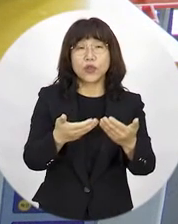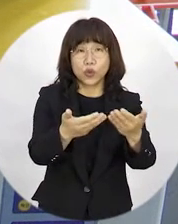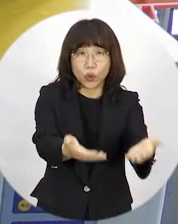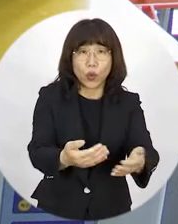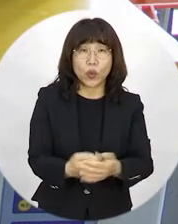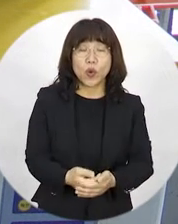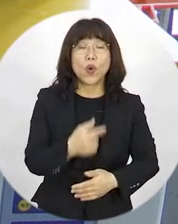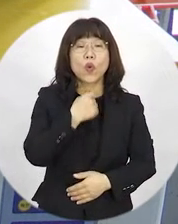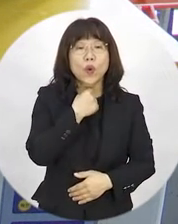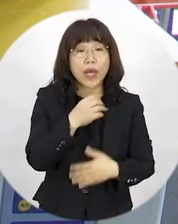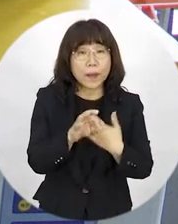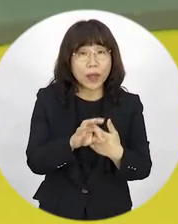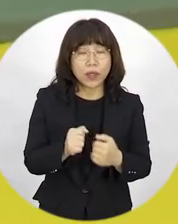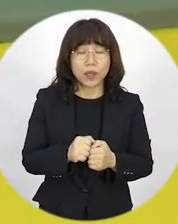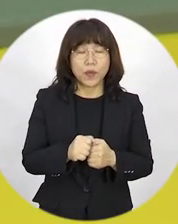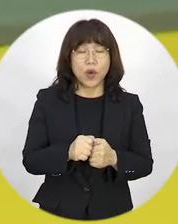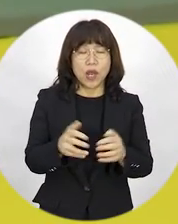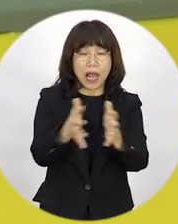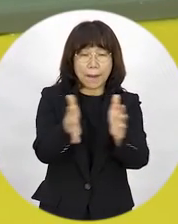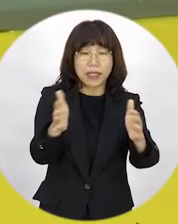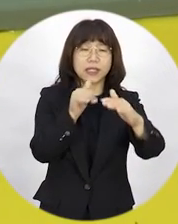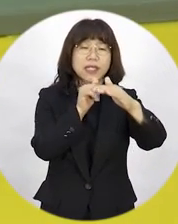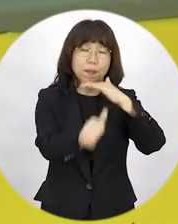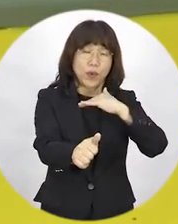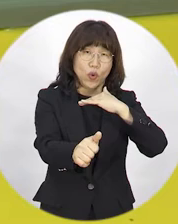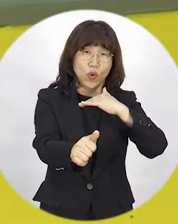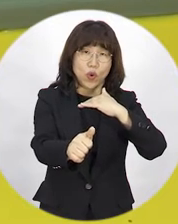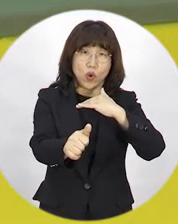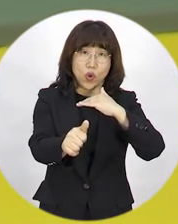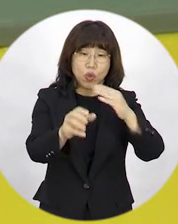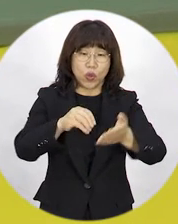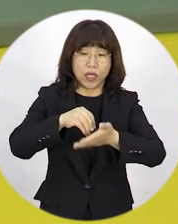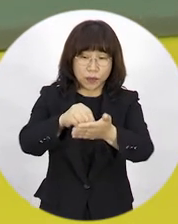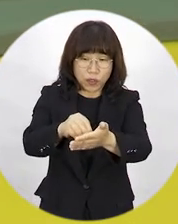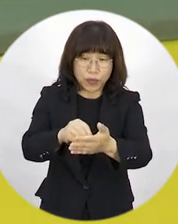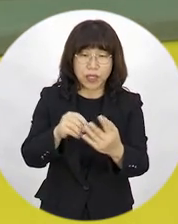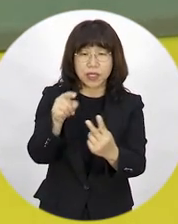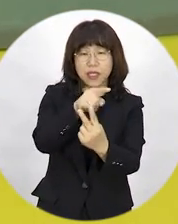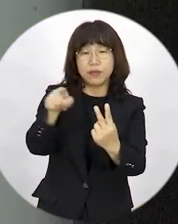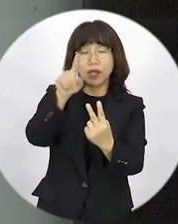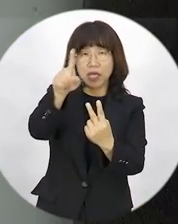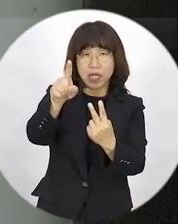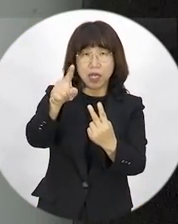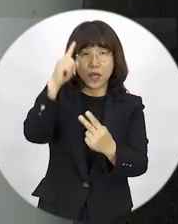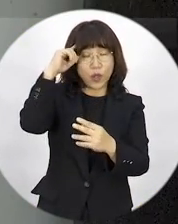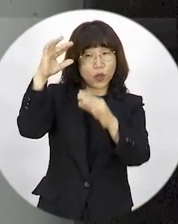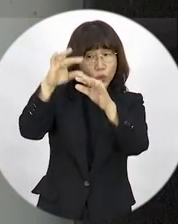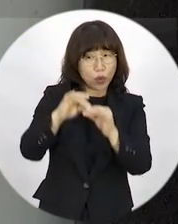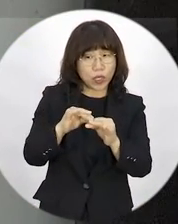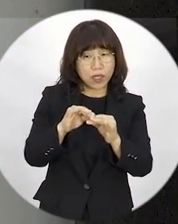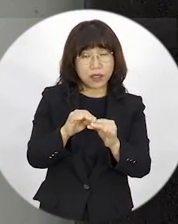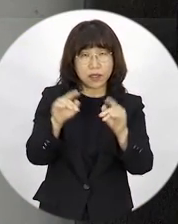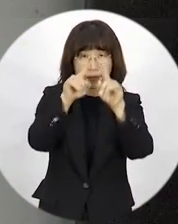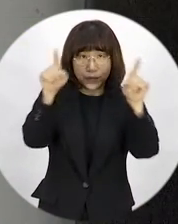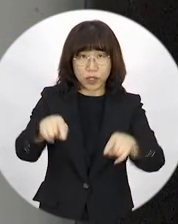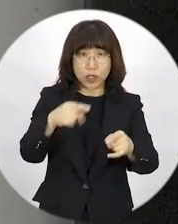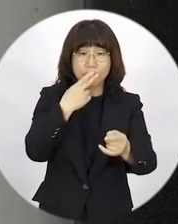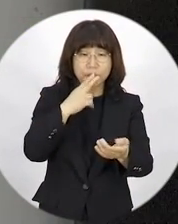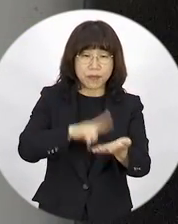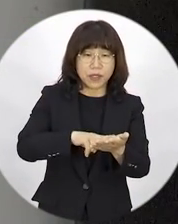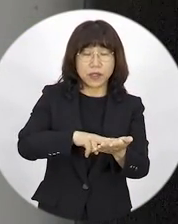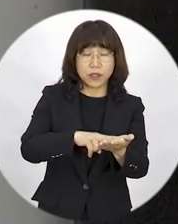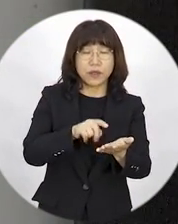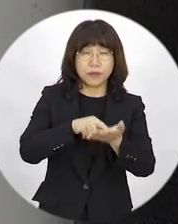공동주택은 신청서와 함께 동대표 또는 입주민 과반 에 동의서를 우편으로 제출하면 됩니다